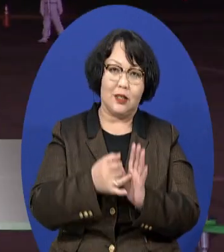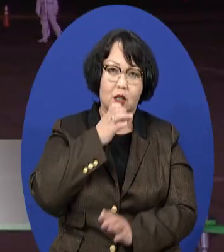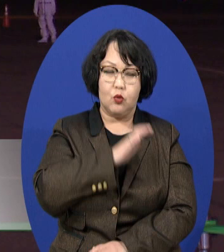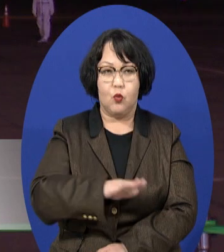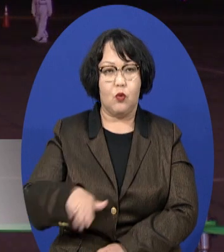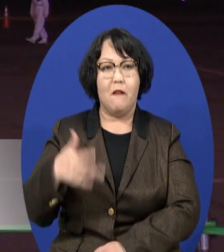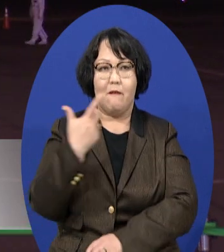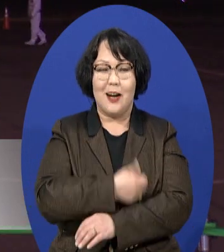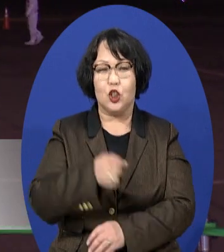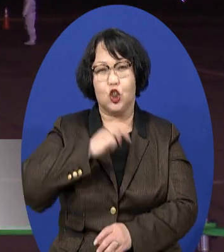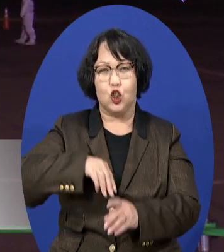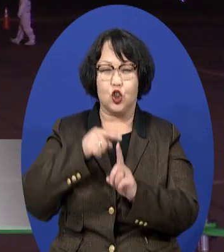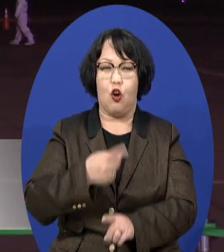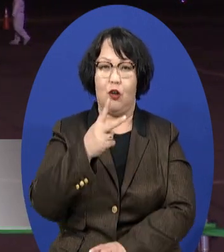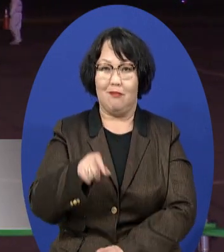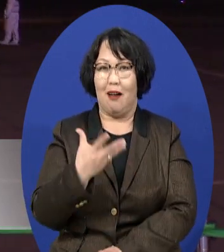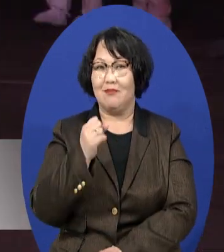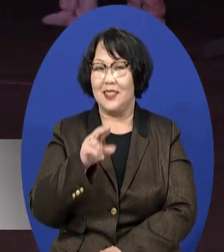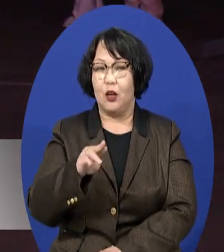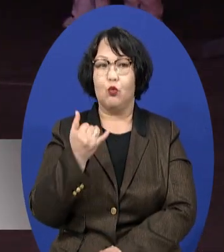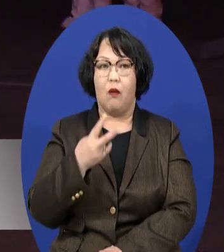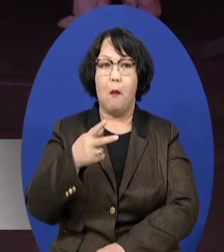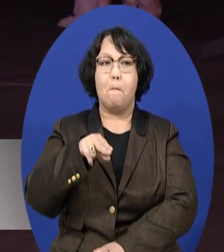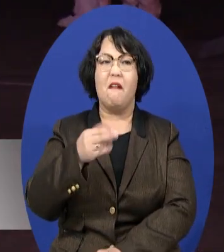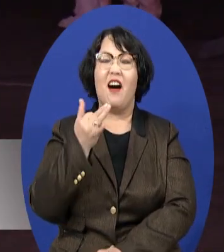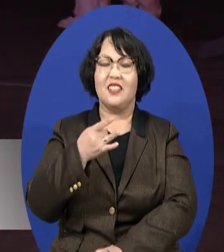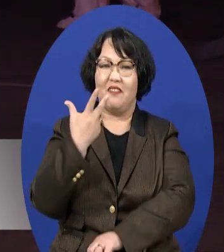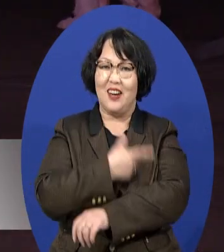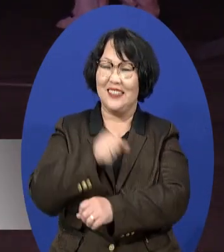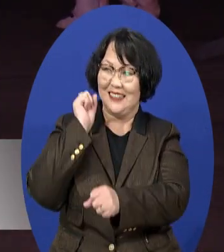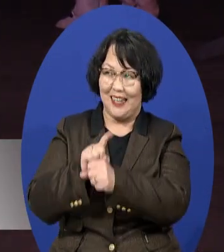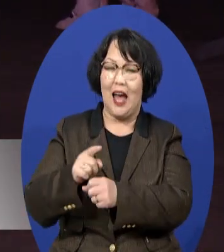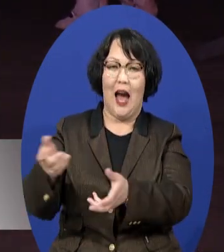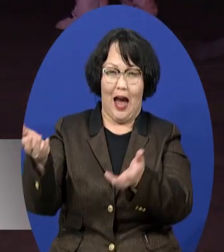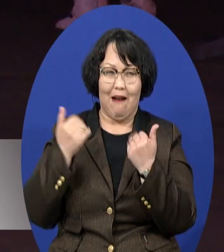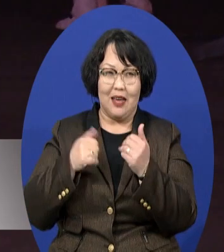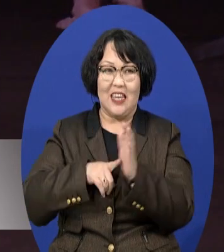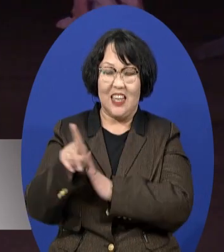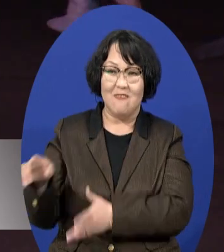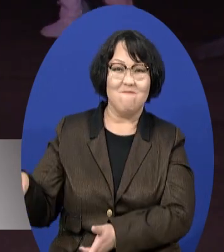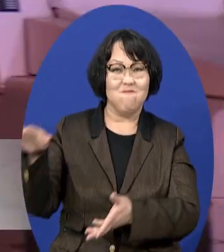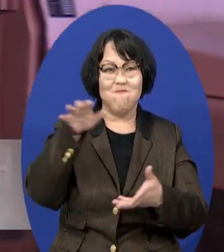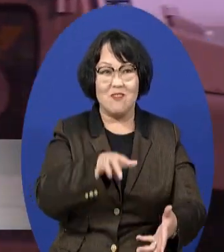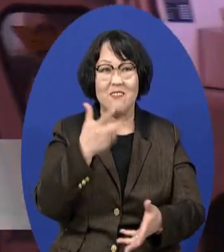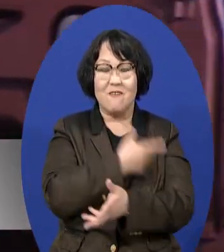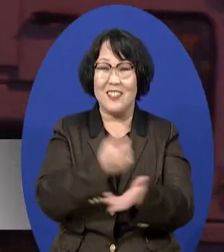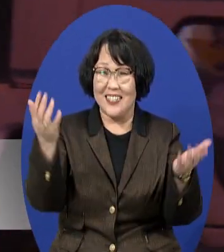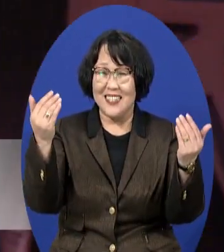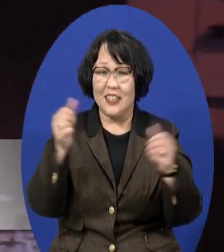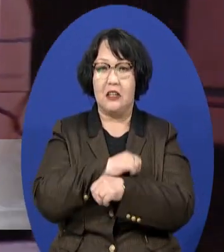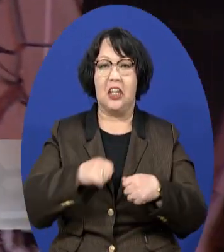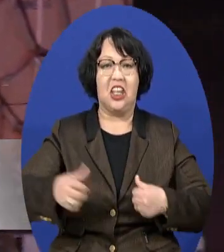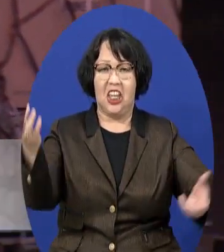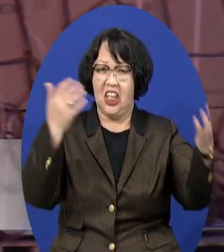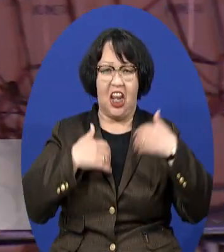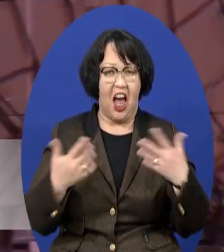хүрээд 2.5 сая тун Pfizer вакциныг захиалаад байгаа юм. Эхний тунгууд орж ирсэн ч иргэдийн итвэх тун сул байгаа гэлээ.